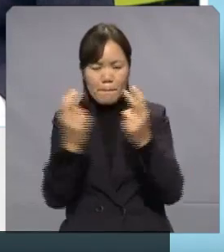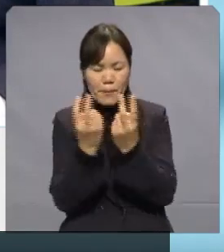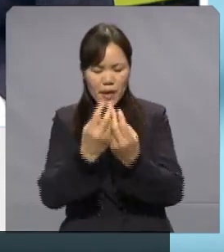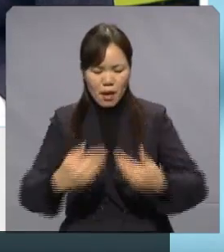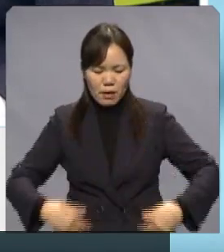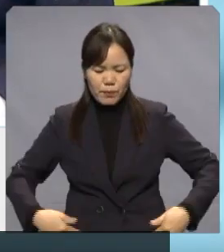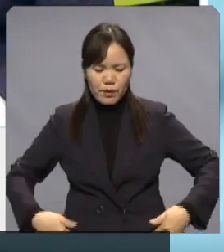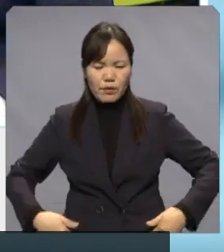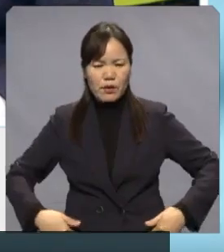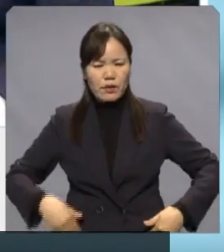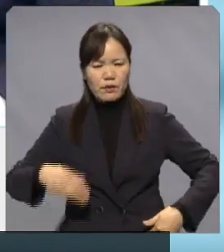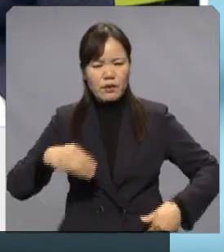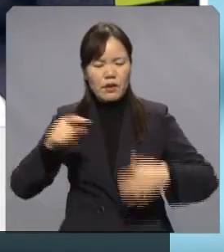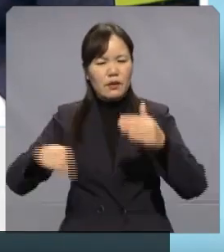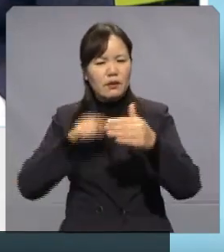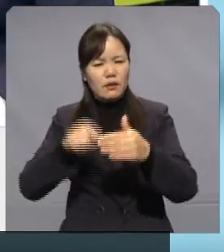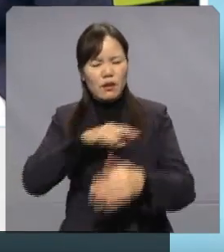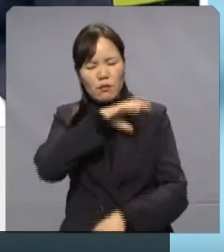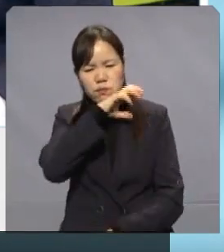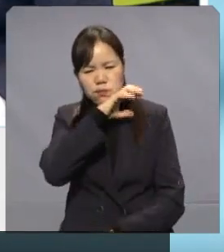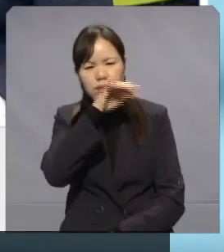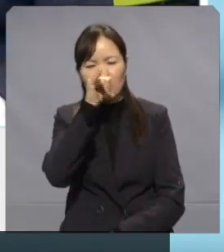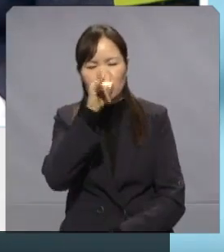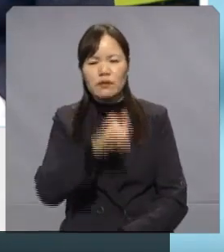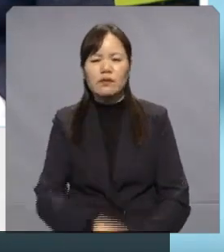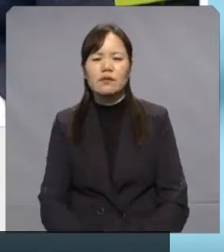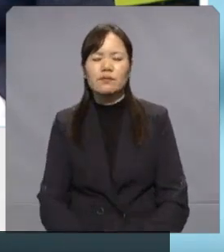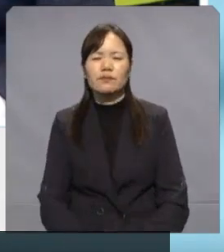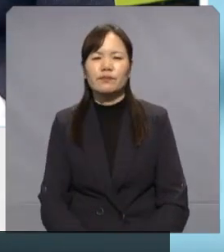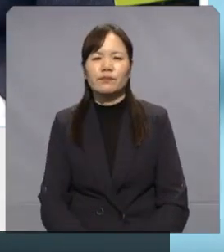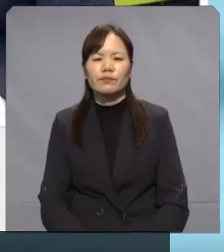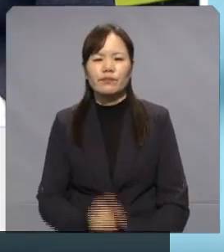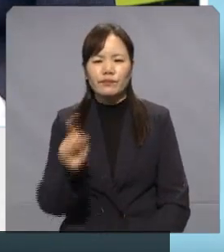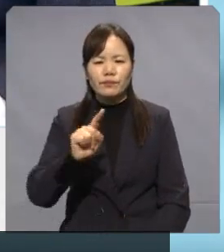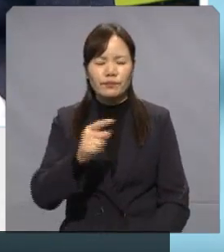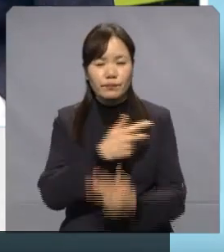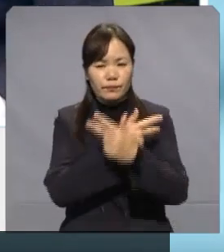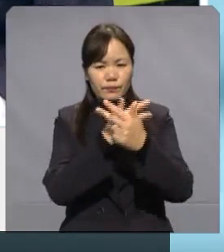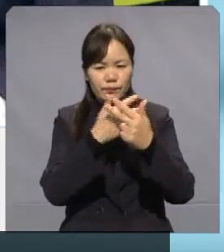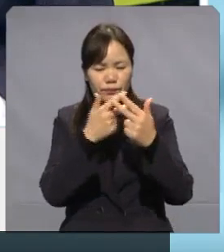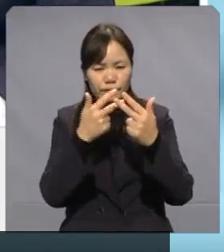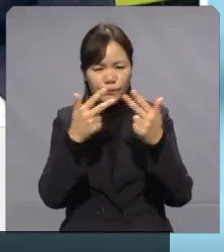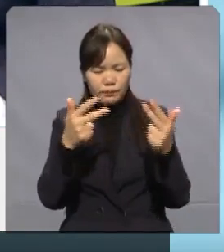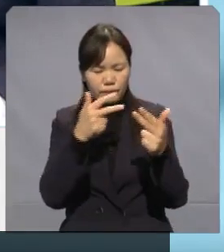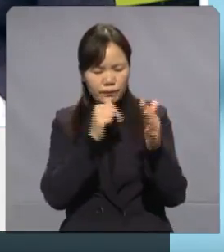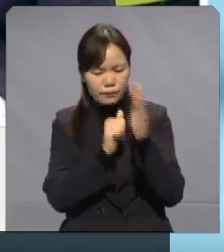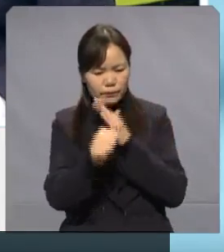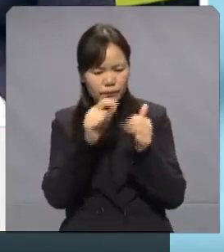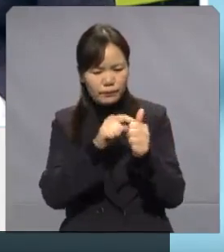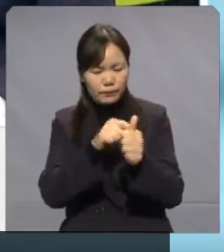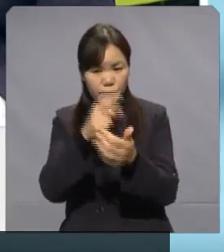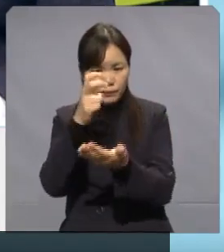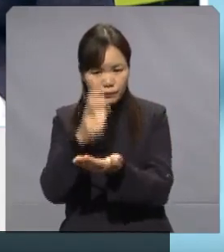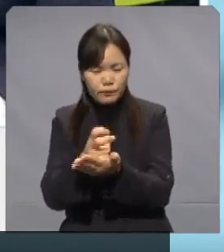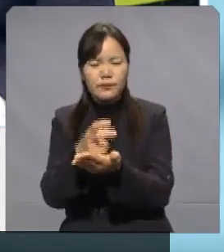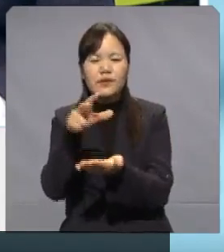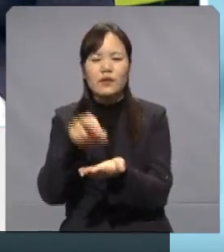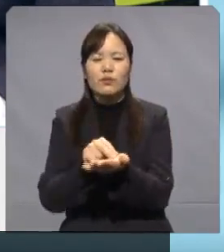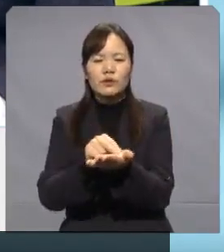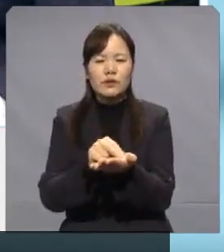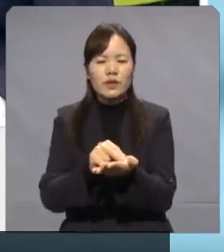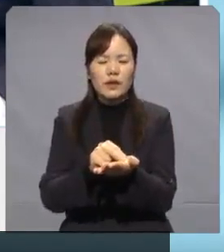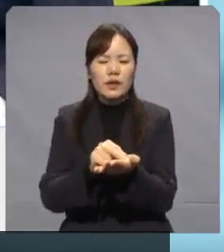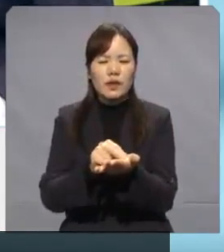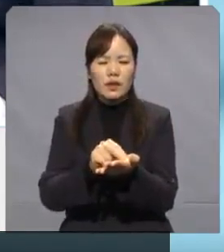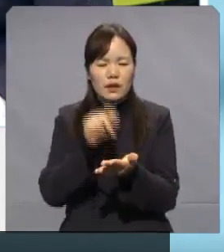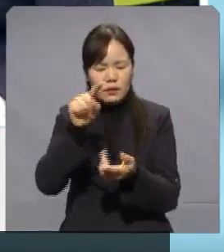거 아니냐라고 하는 내부의 이제 불만의 목소리도 있습니다. 이른바 이재명 사법 리스크인데 이것에 대한 어떤 내부의 목소리가 나오고